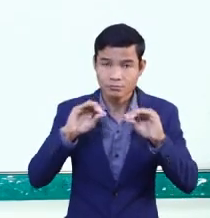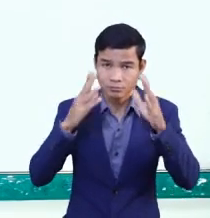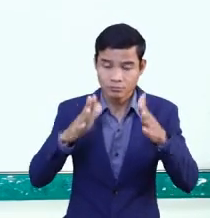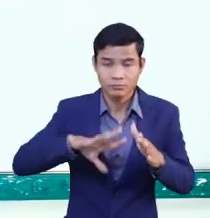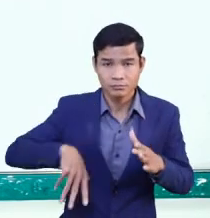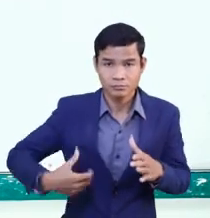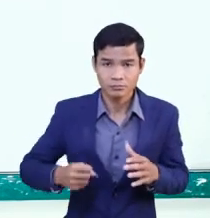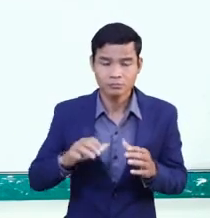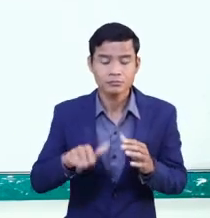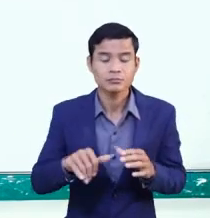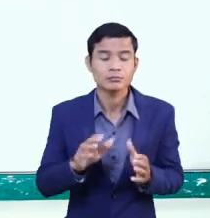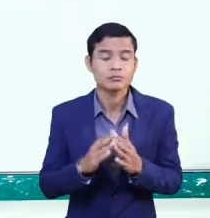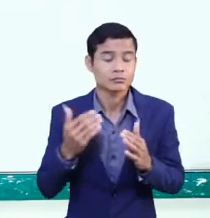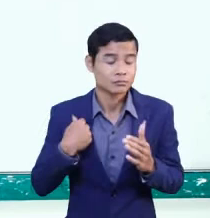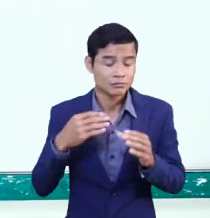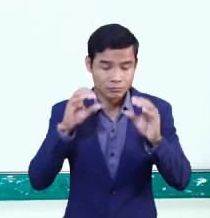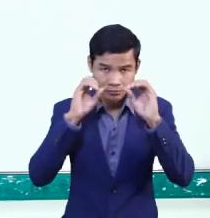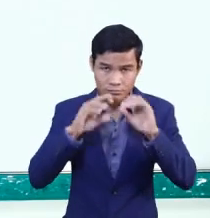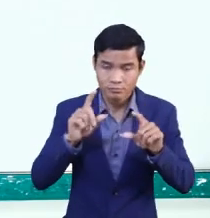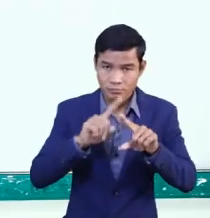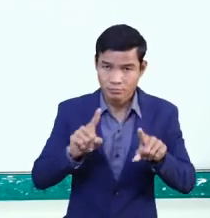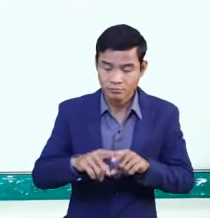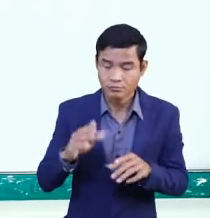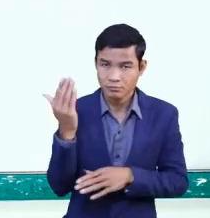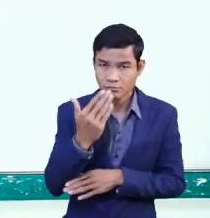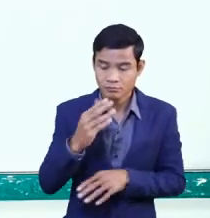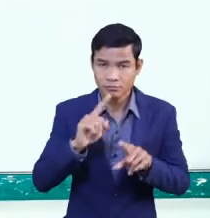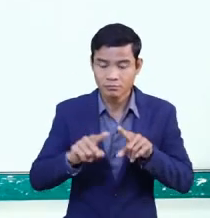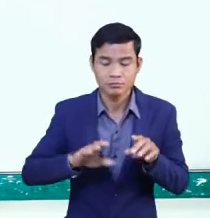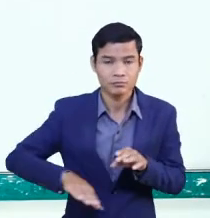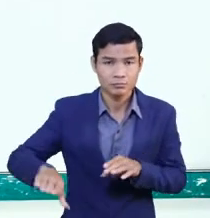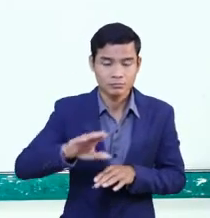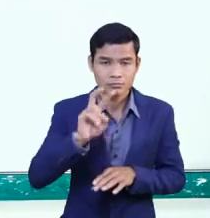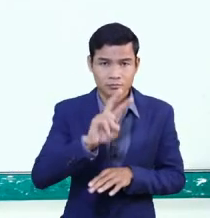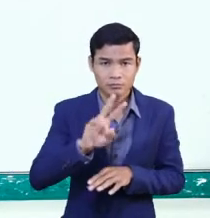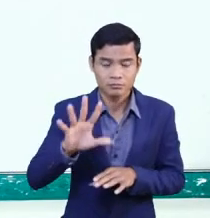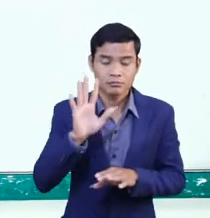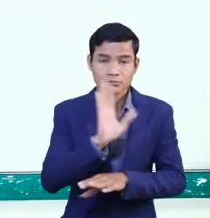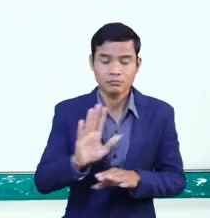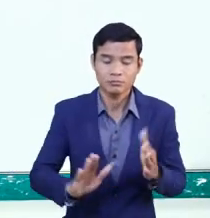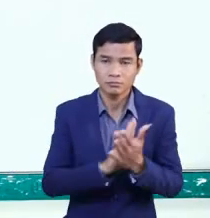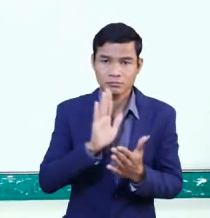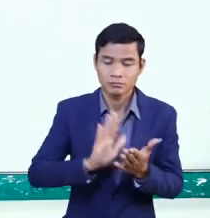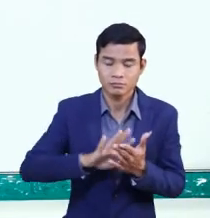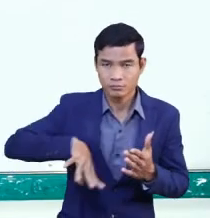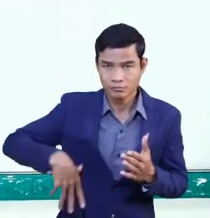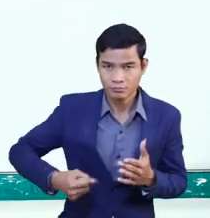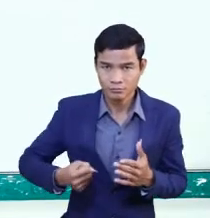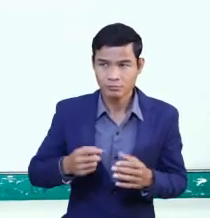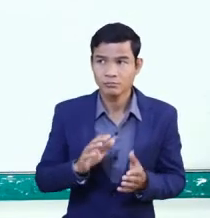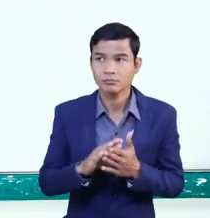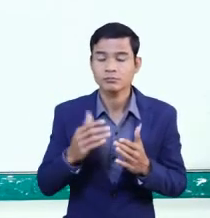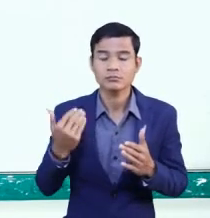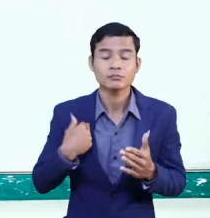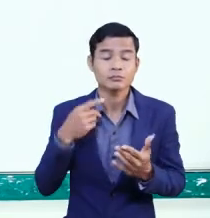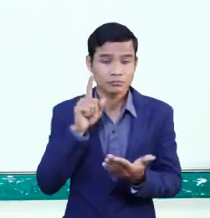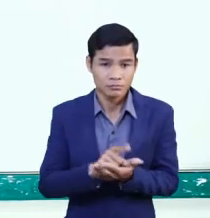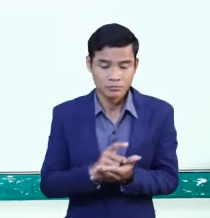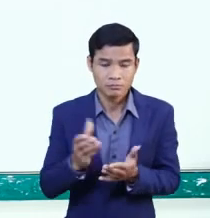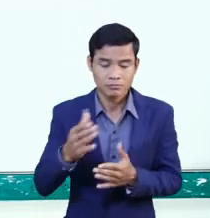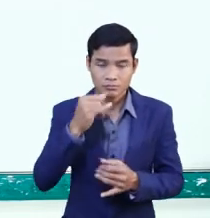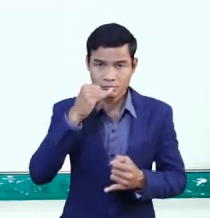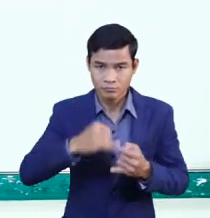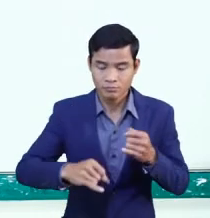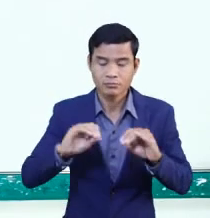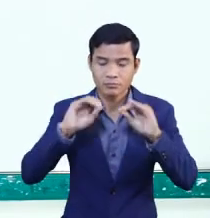ចាឬក៏តាមប្រព័ន្ធផ្សព្វផ្សាយតាទូរទស្សន៍ទូទាំង25ខេត្តក្រុងនៃប្រជាជាតិកម្ពុជាយើងចាអ្វីដែលសំខាន់ជាចុ